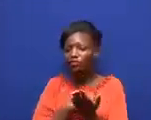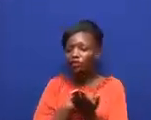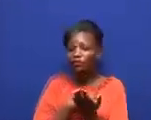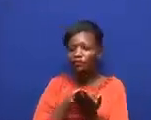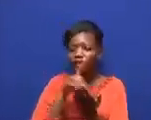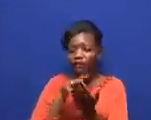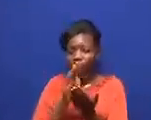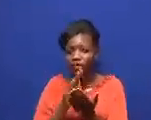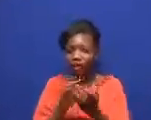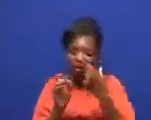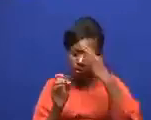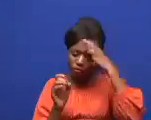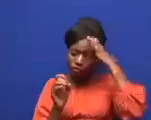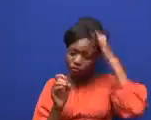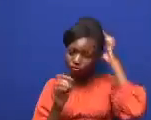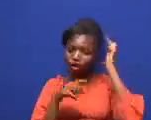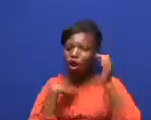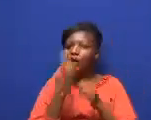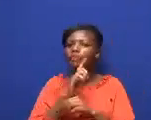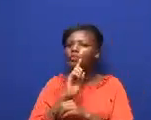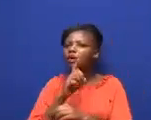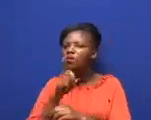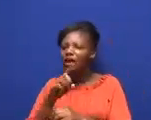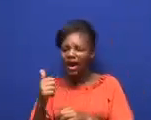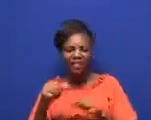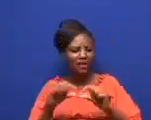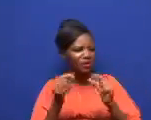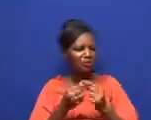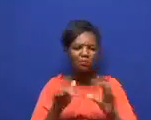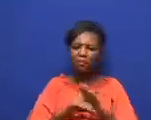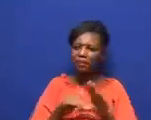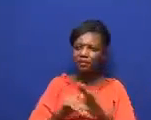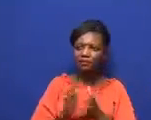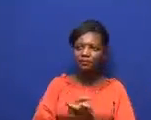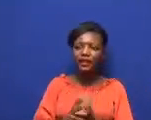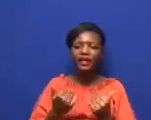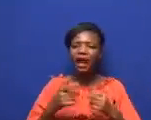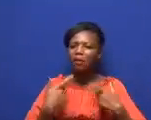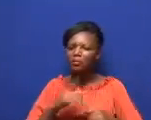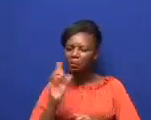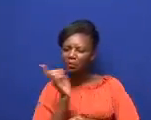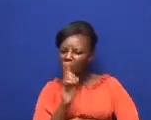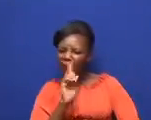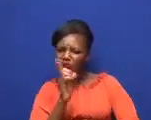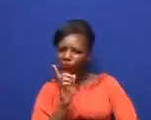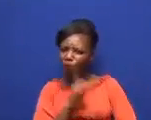ya wanachama wa Simba. Others are just being threatened outright